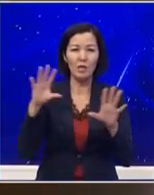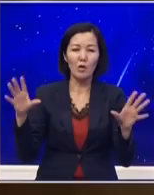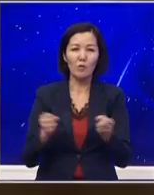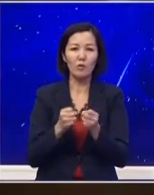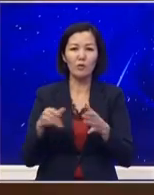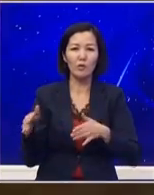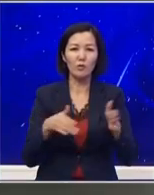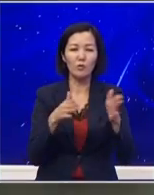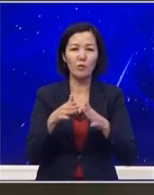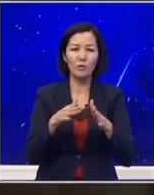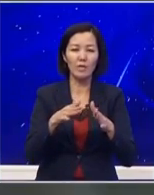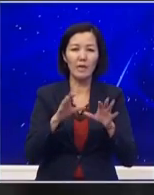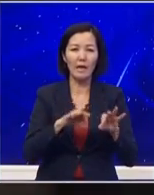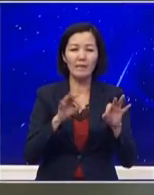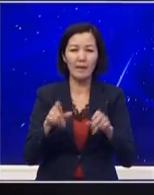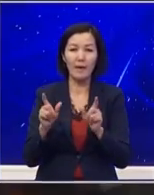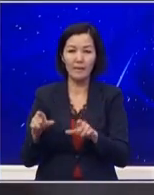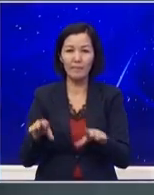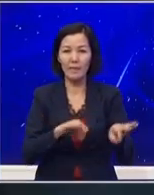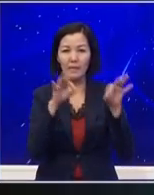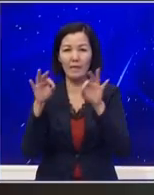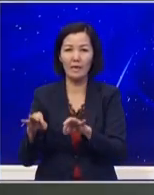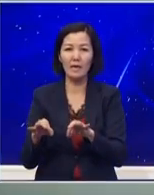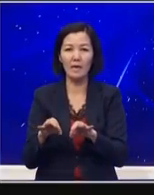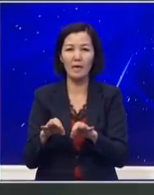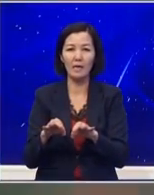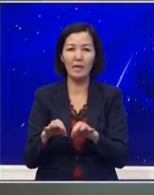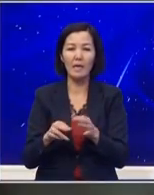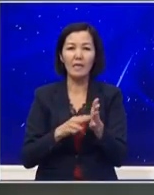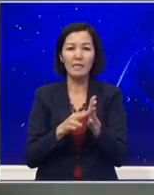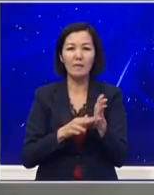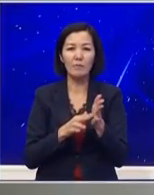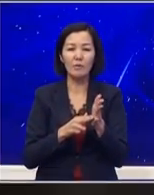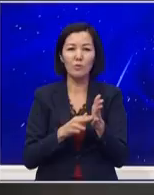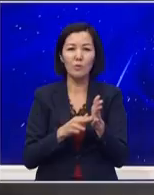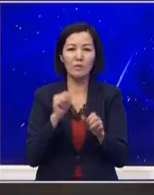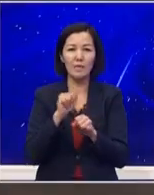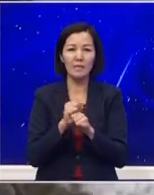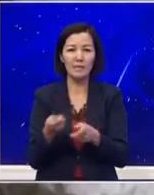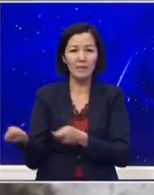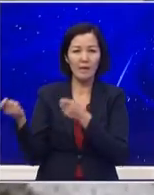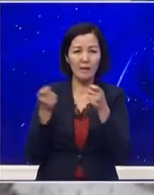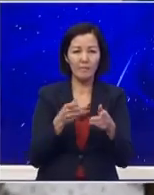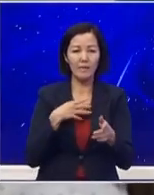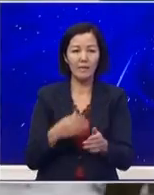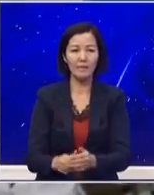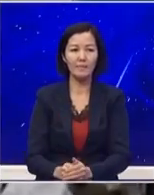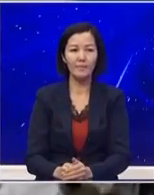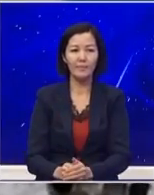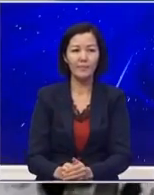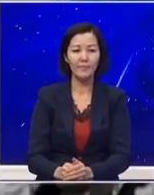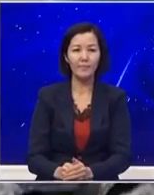құтқарушылар жолаушыларды дереу қауіпсіз аймаққа, яғни Жалаңашкөл темір жол бекетіне эвакуациялаған. Порывы ветра достигали